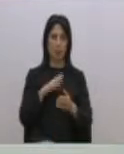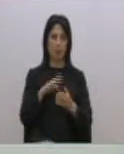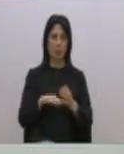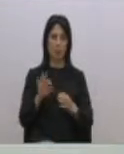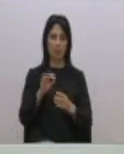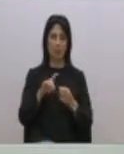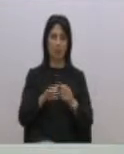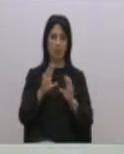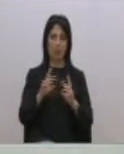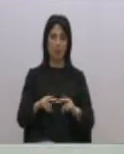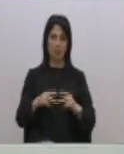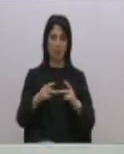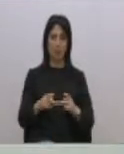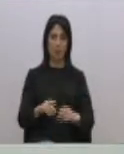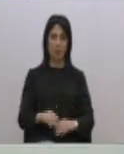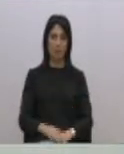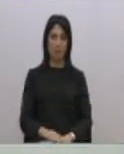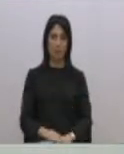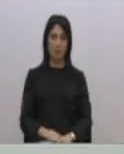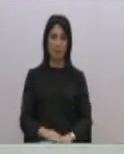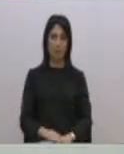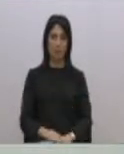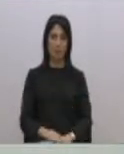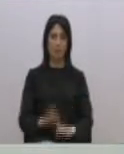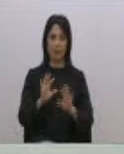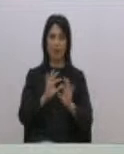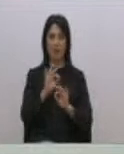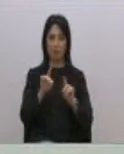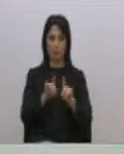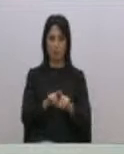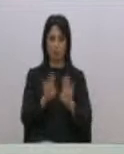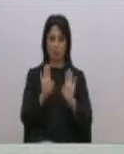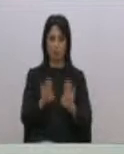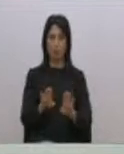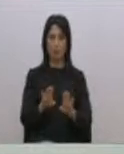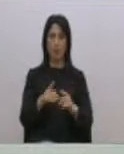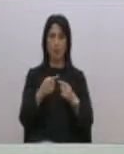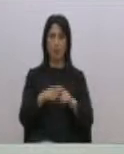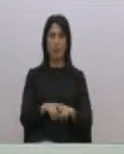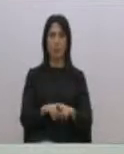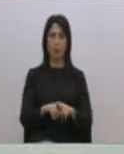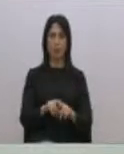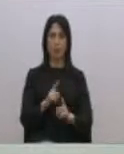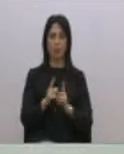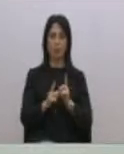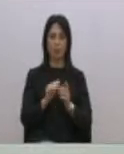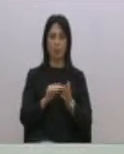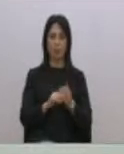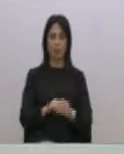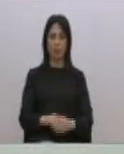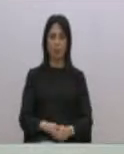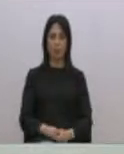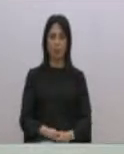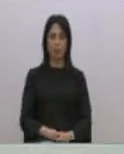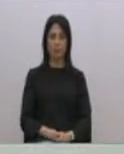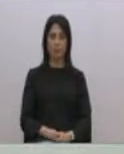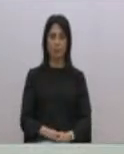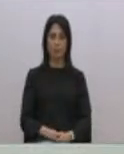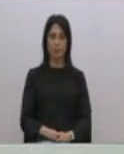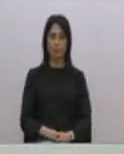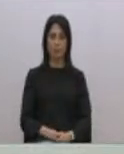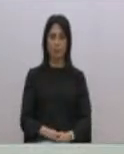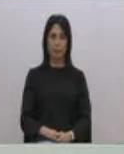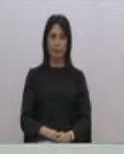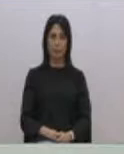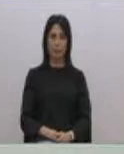შესახებ განუცდილება. აღნიშნულ კანონ პროექტშიც არის ტექნიკური შესწორება. პრინციპი ცვლილების გარეშე.